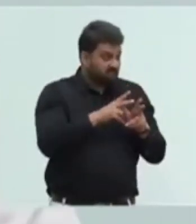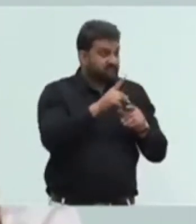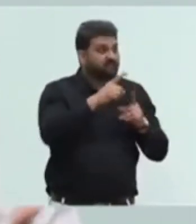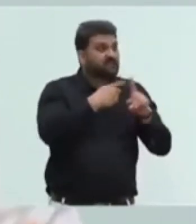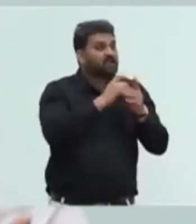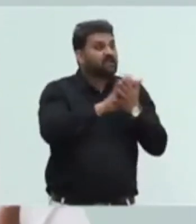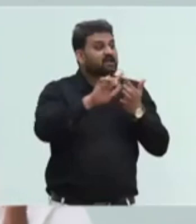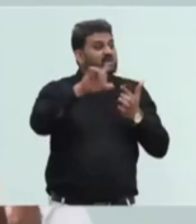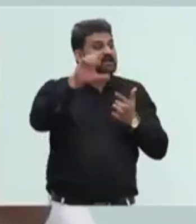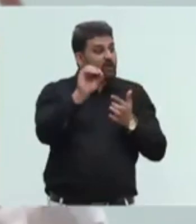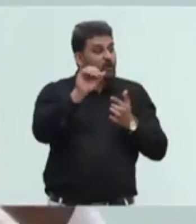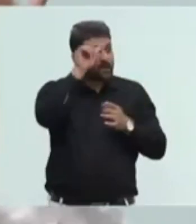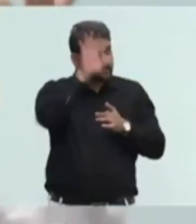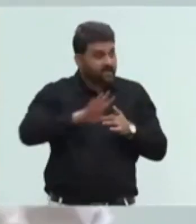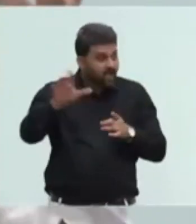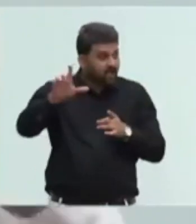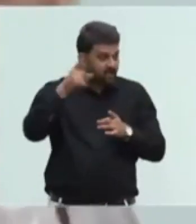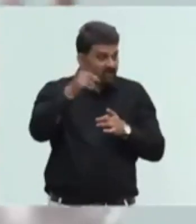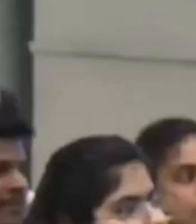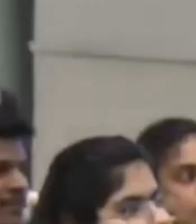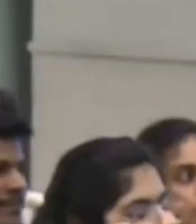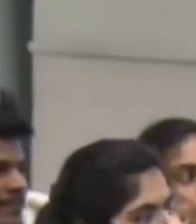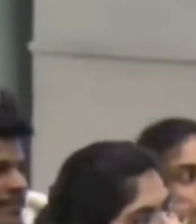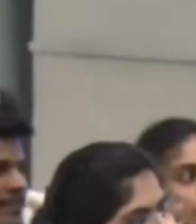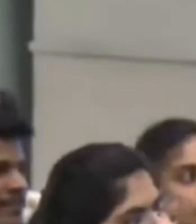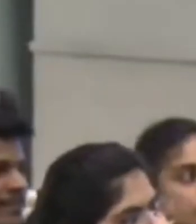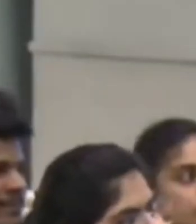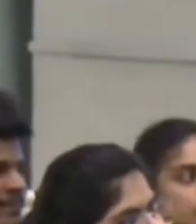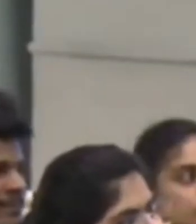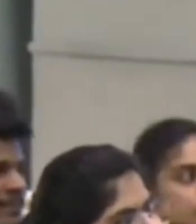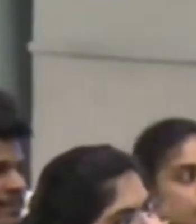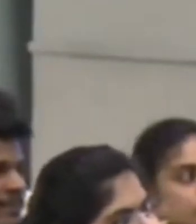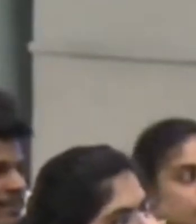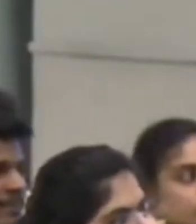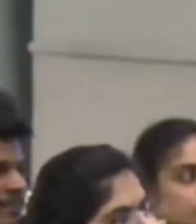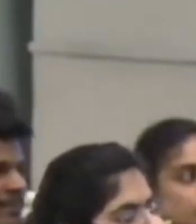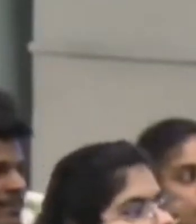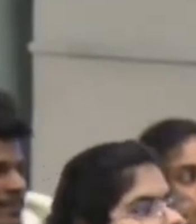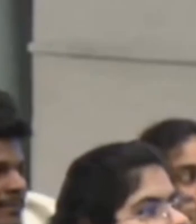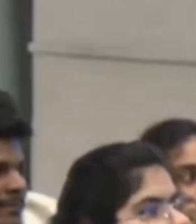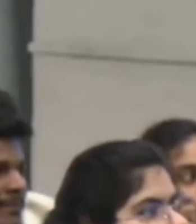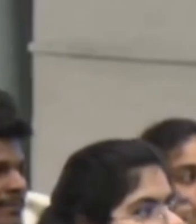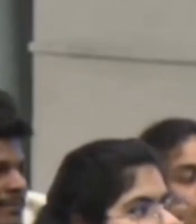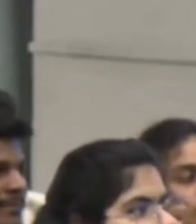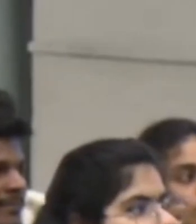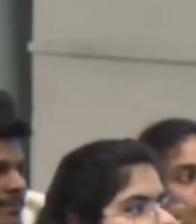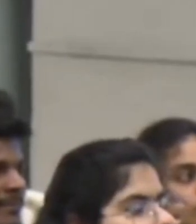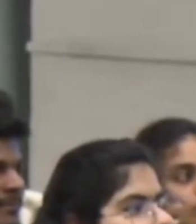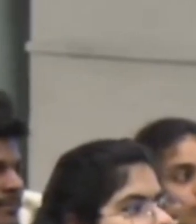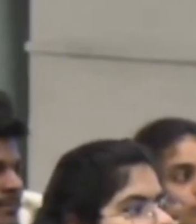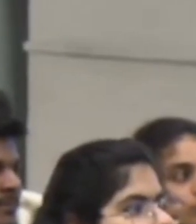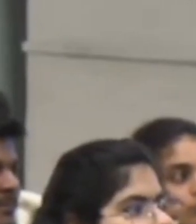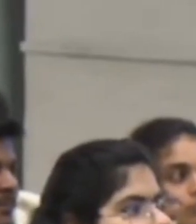खेलो इंडिया मैं भी कुछ नया सीखने का प्रयास किया एक नई चीजों को जानने का प्रयास किया